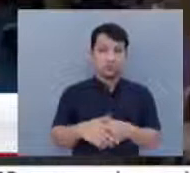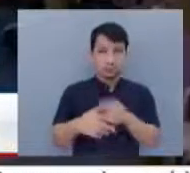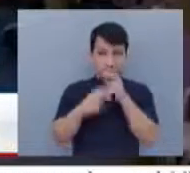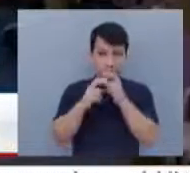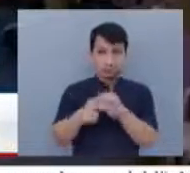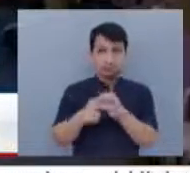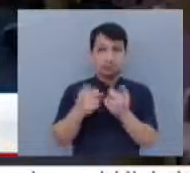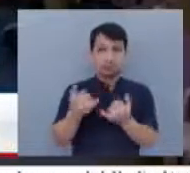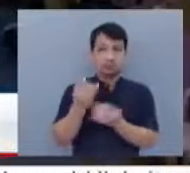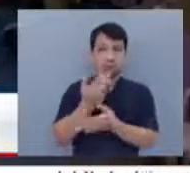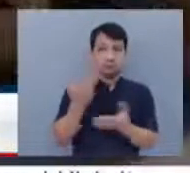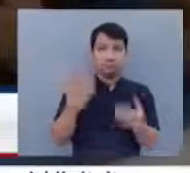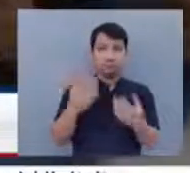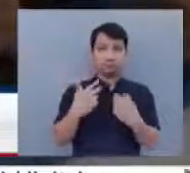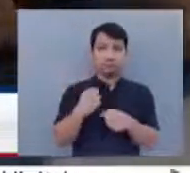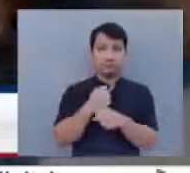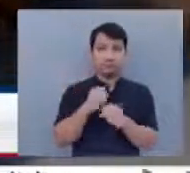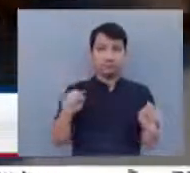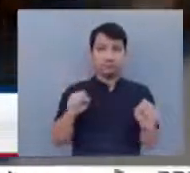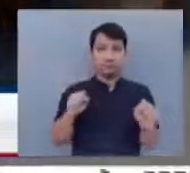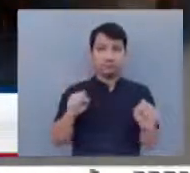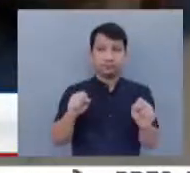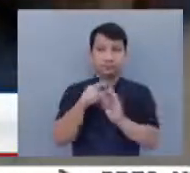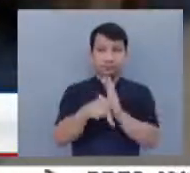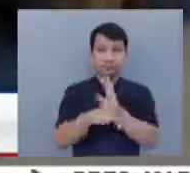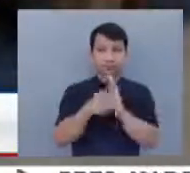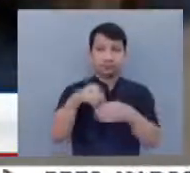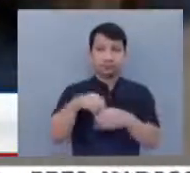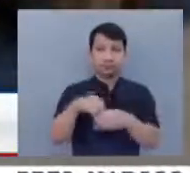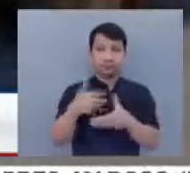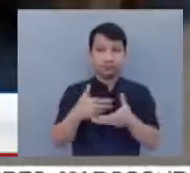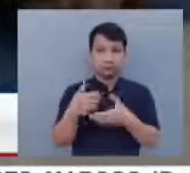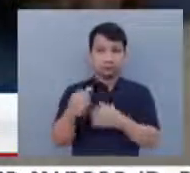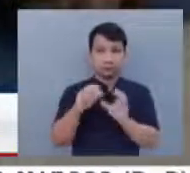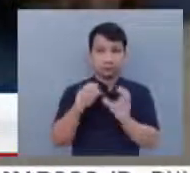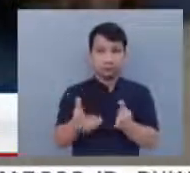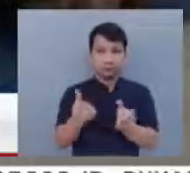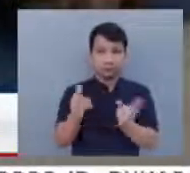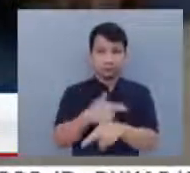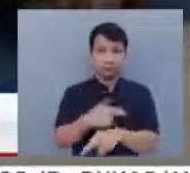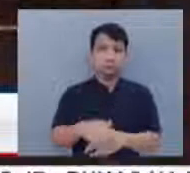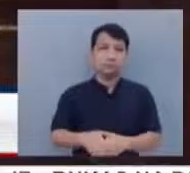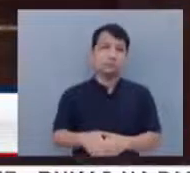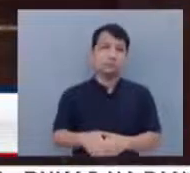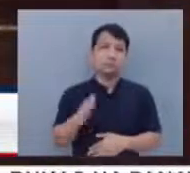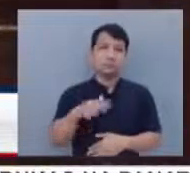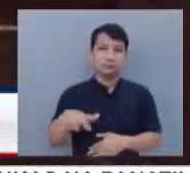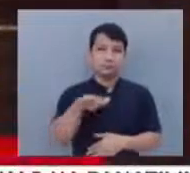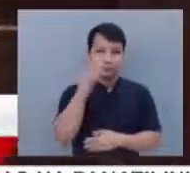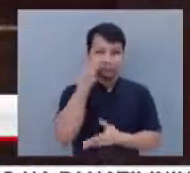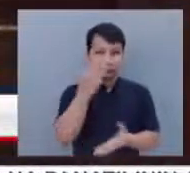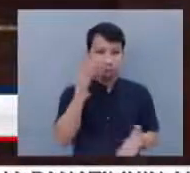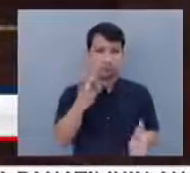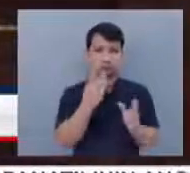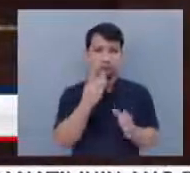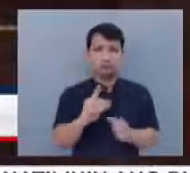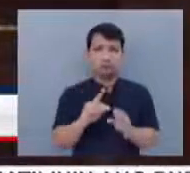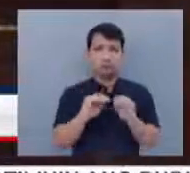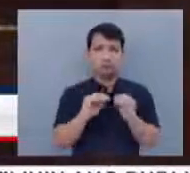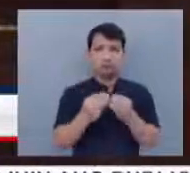ipatutupad ang health and safety protocols sa loob ng mga classroom. We responded to DepEd Order 34, Series